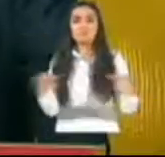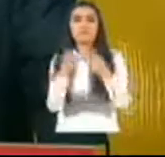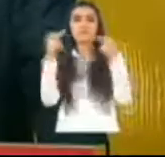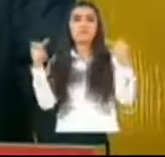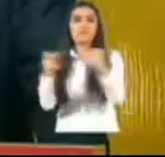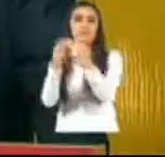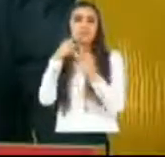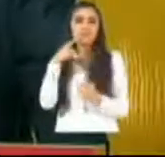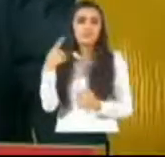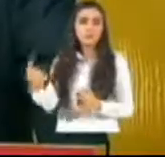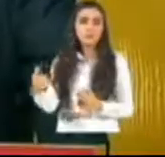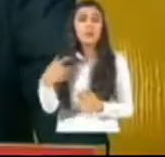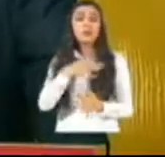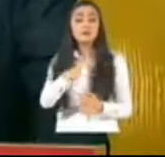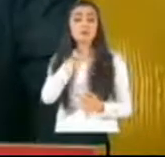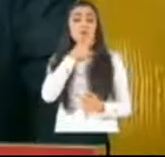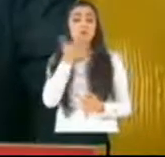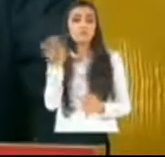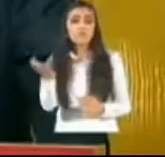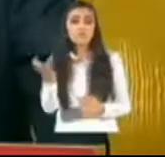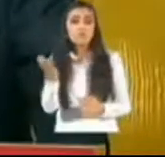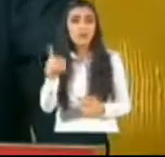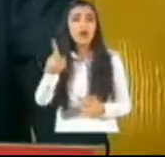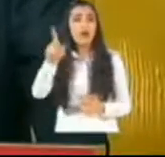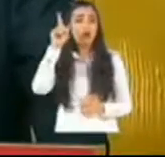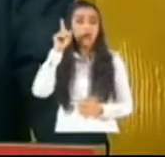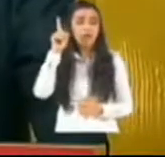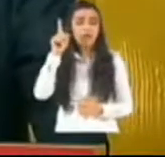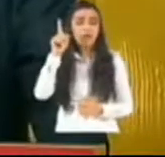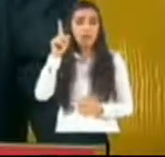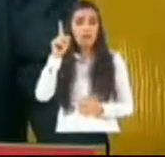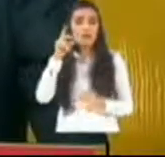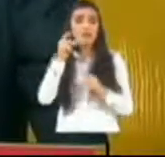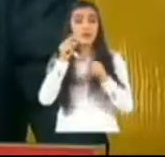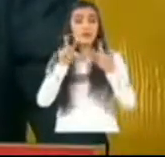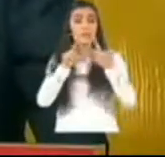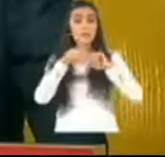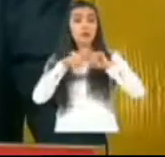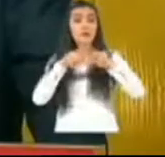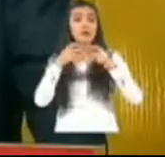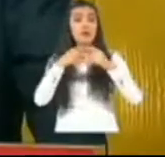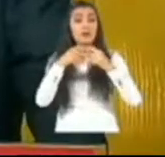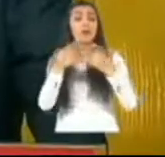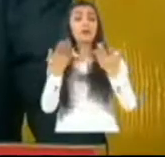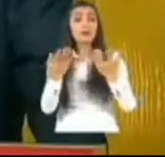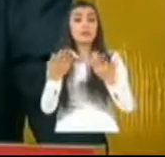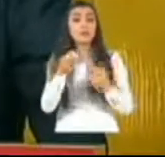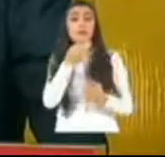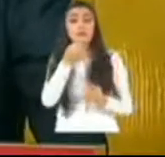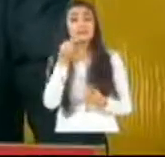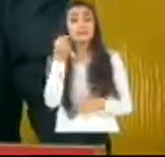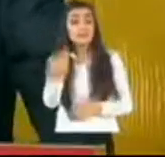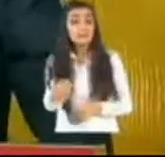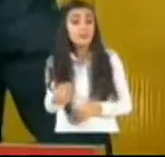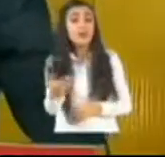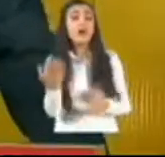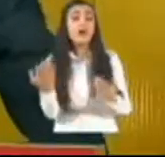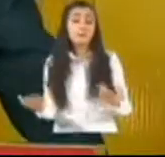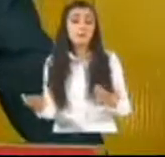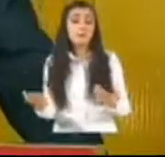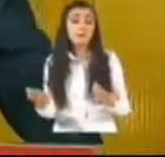düşmüşlerdir. Biliyoruz ki Allah imhal eder, yani mühlet verir